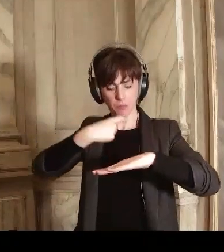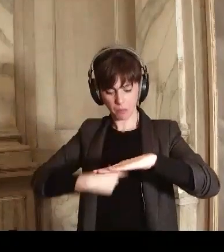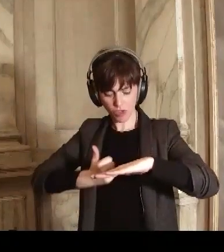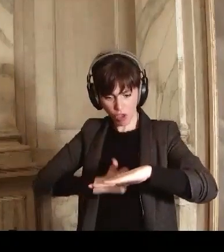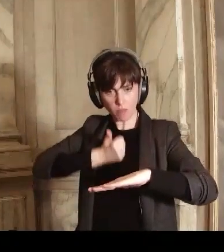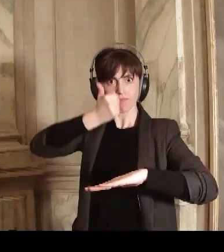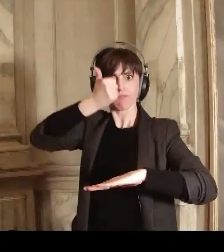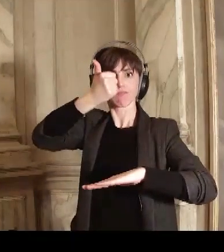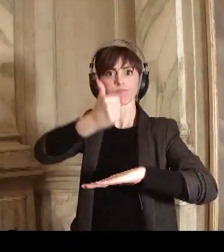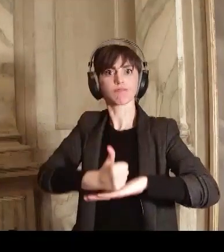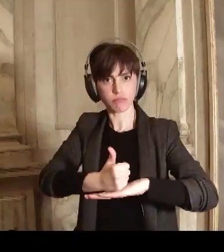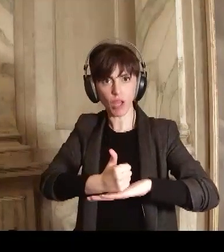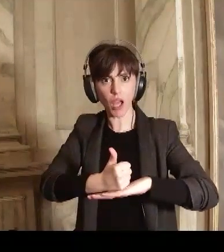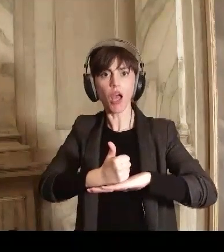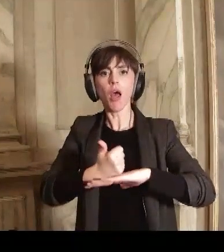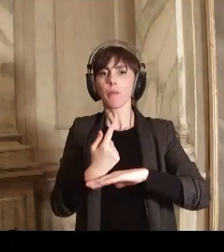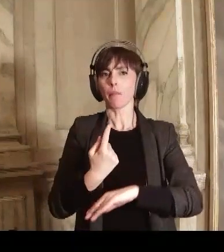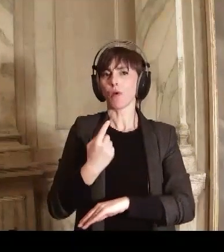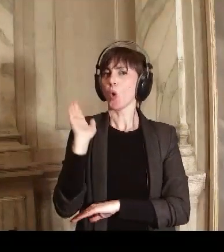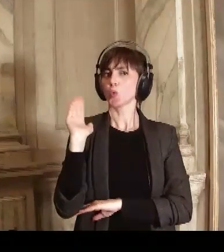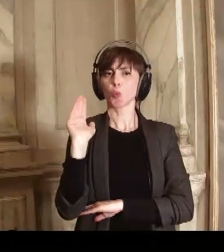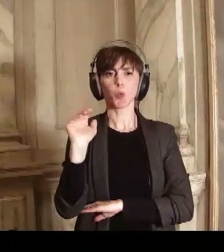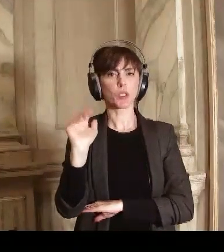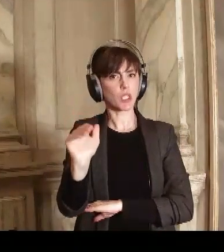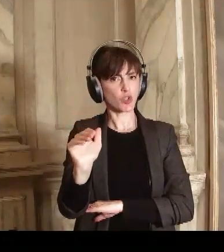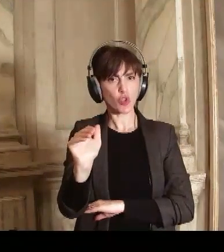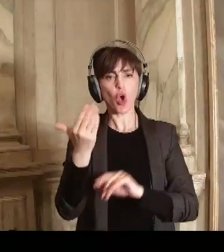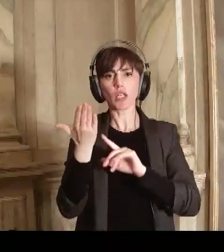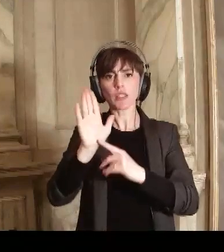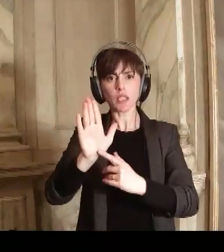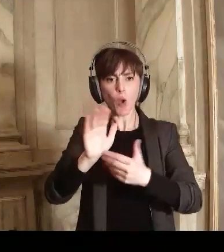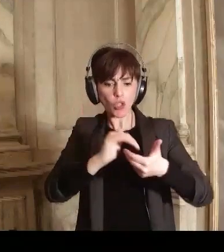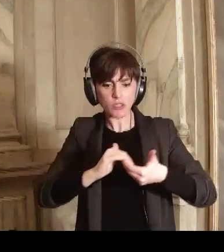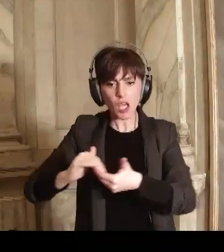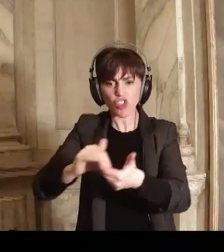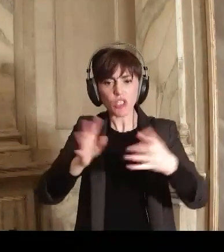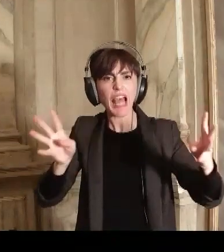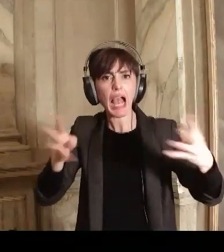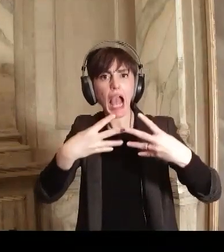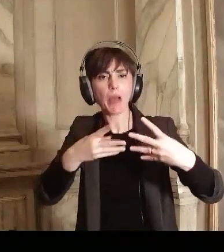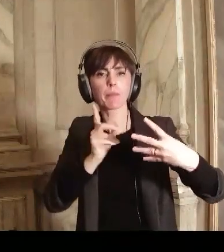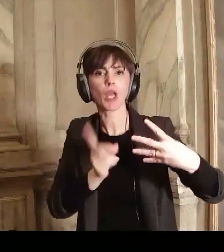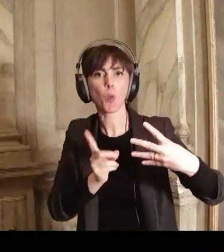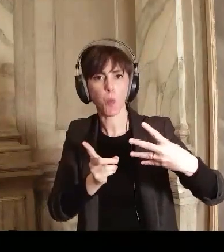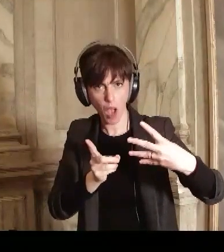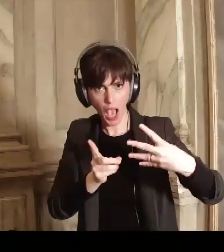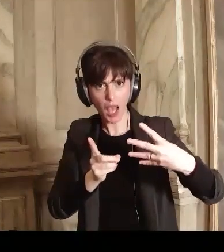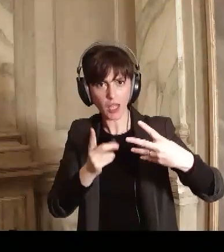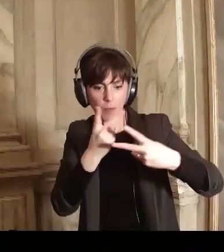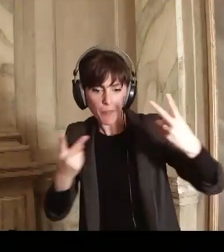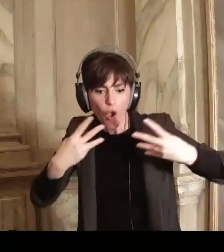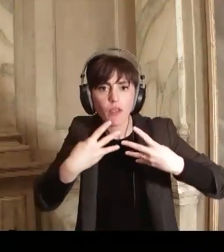in prigione per sciogliere le gabbie di una condanna che è solo nostra, ergastolani fuori sede, ammanettati alle